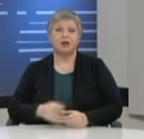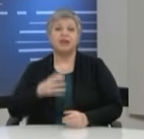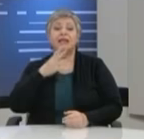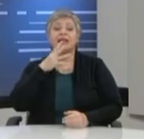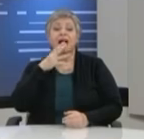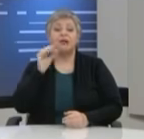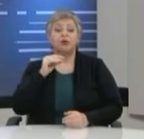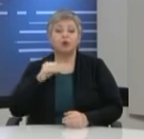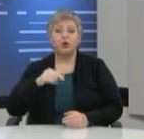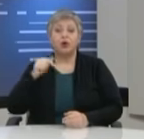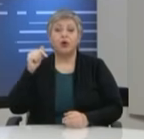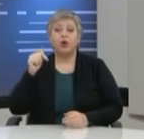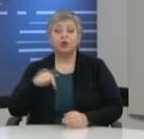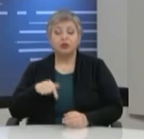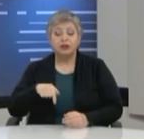κρίνονται σήμερα.